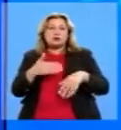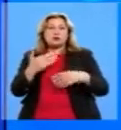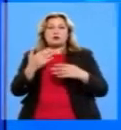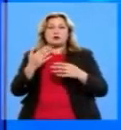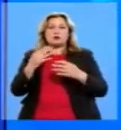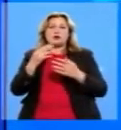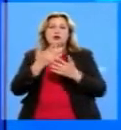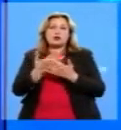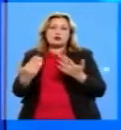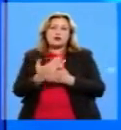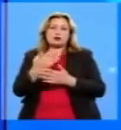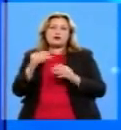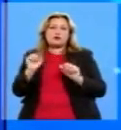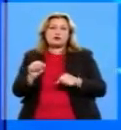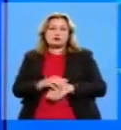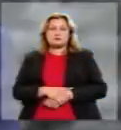пікірлерін білдіріп жатыр.